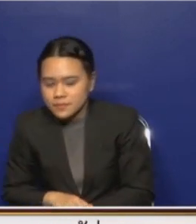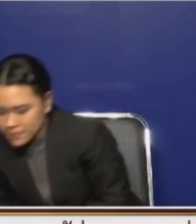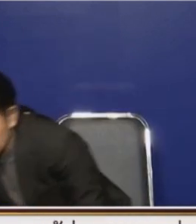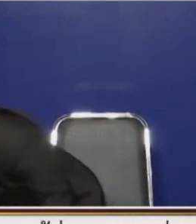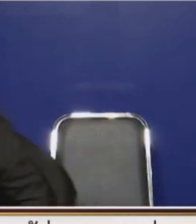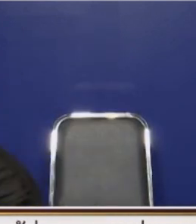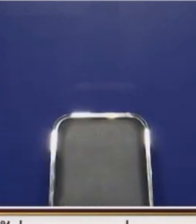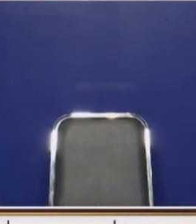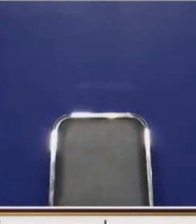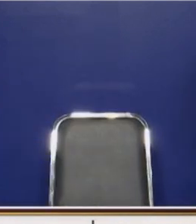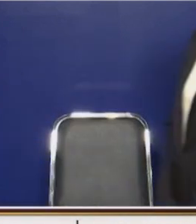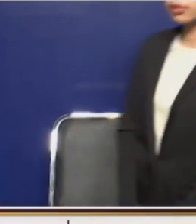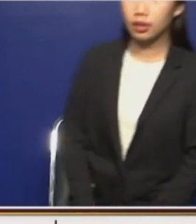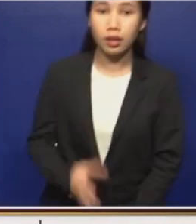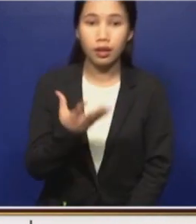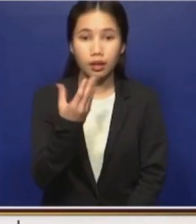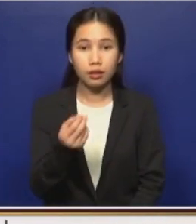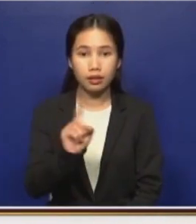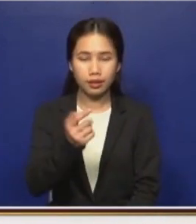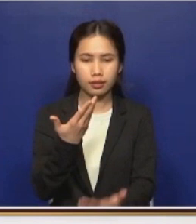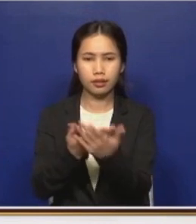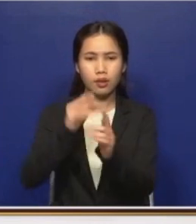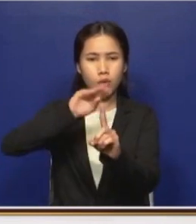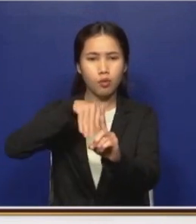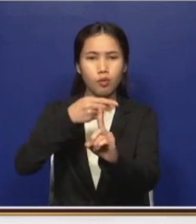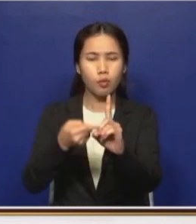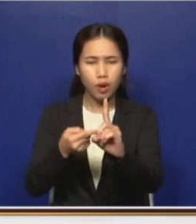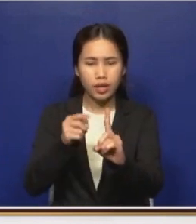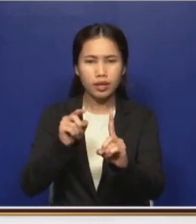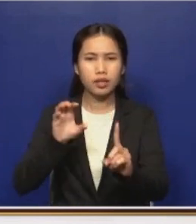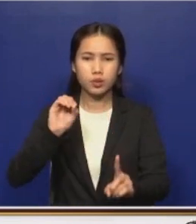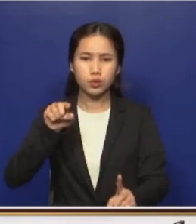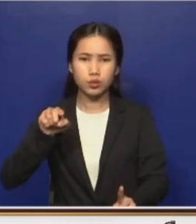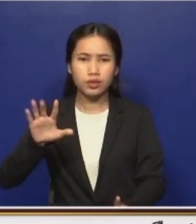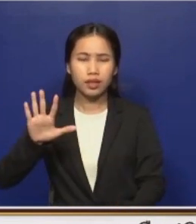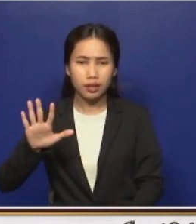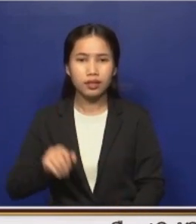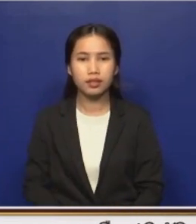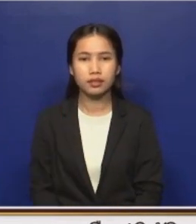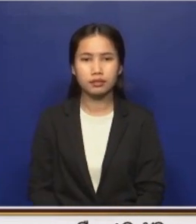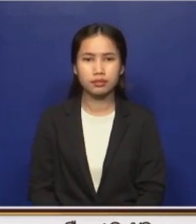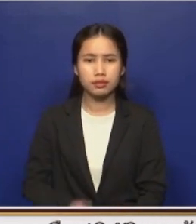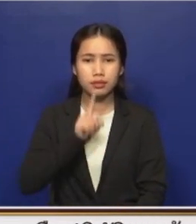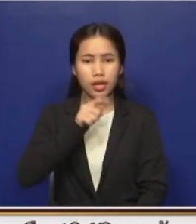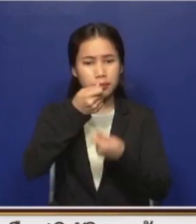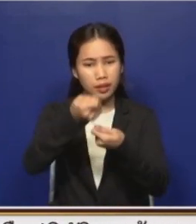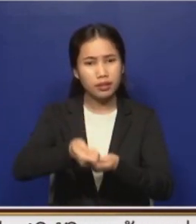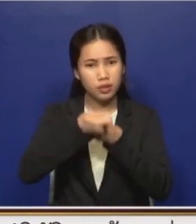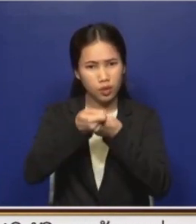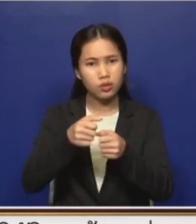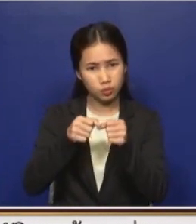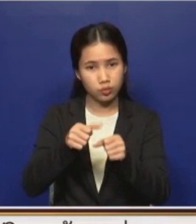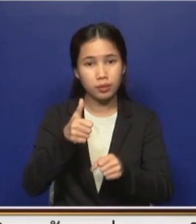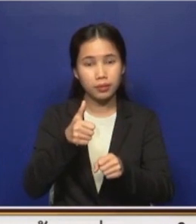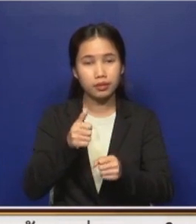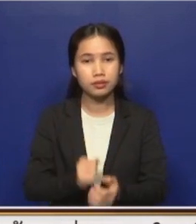นี่ไงคือการล้มหายตายจากของเกษตรกรและเข้าไปสู่ในทุนไงแล้วทำไมเราต้องกินกล้วยแพงถ้าเขาขายบาท